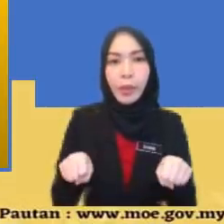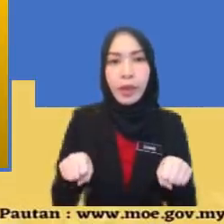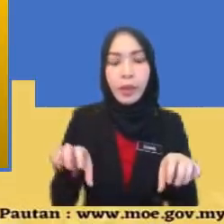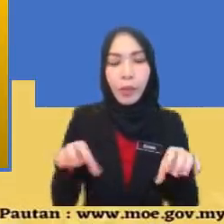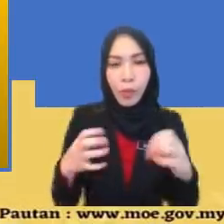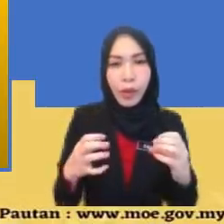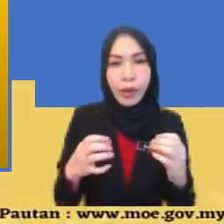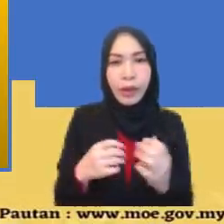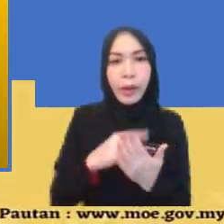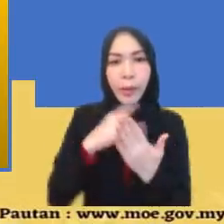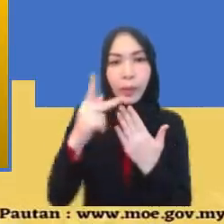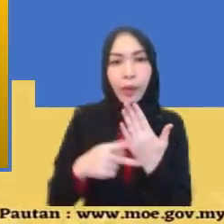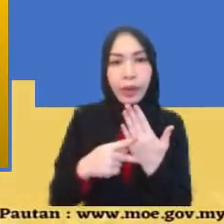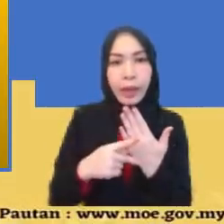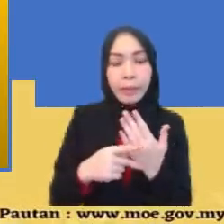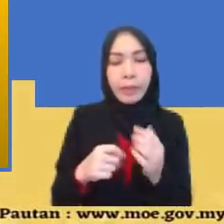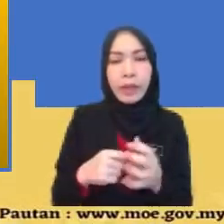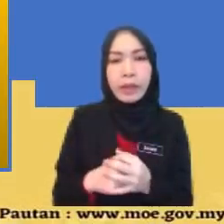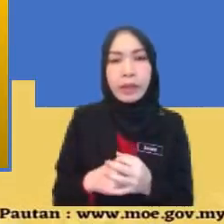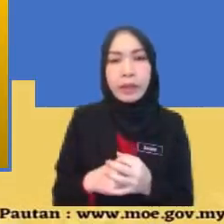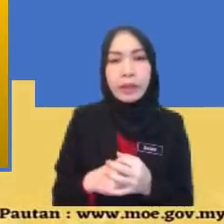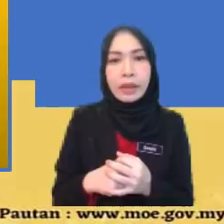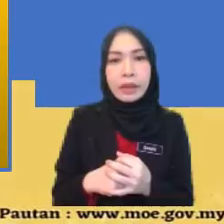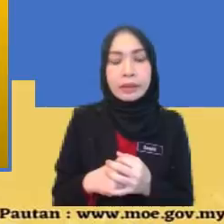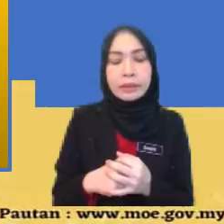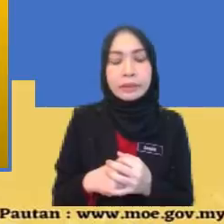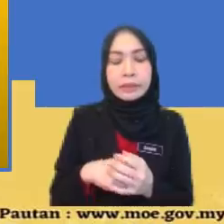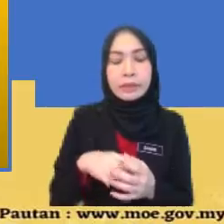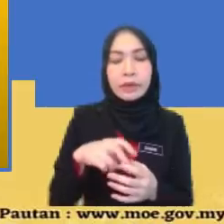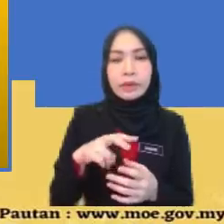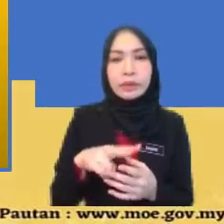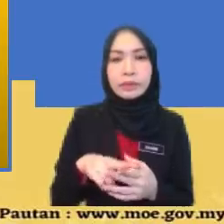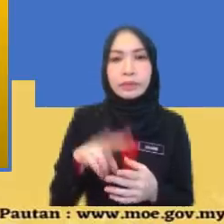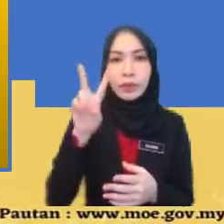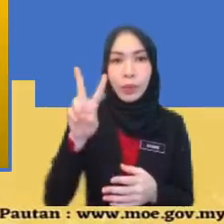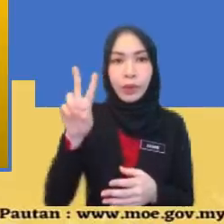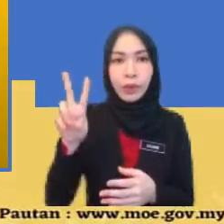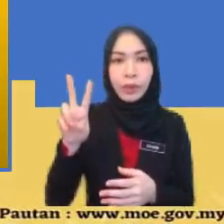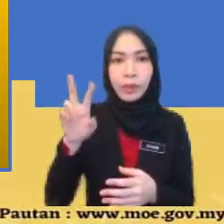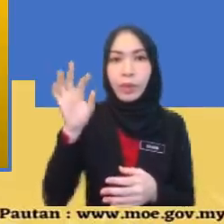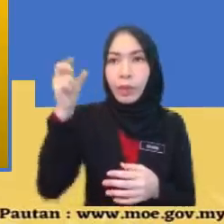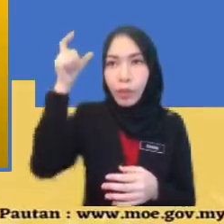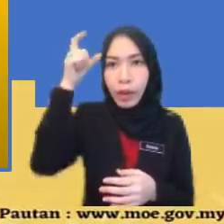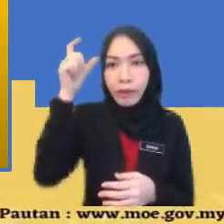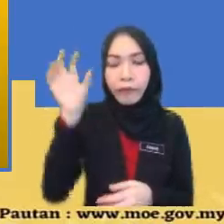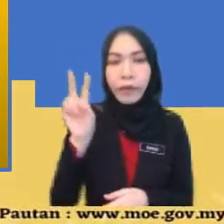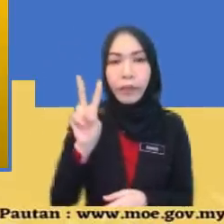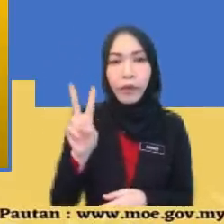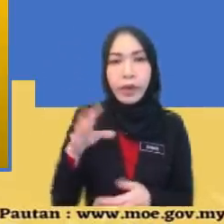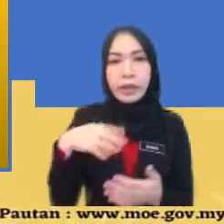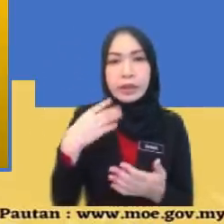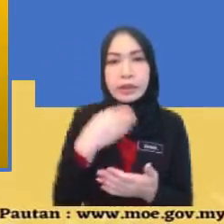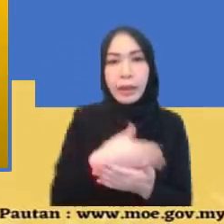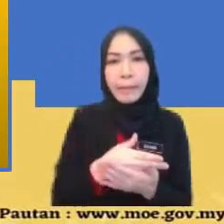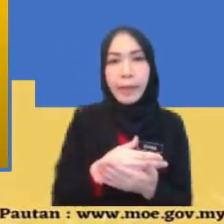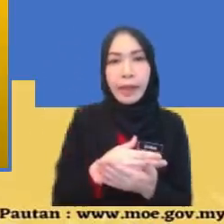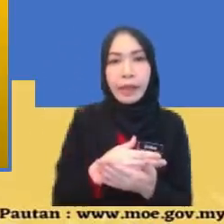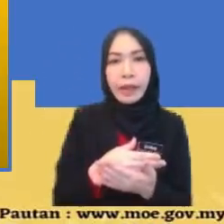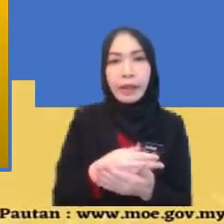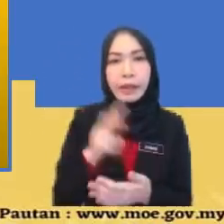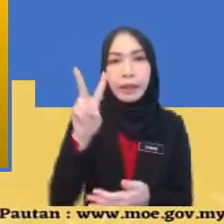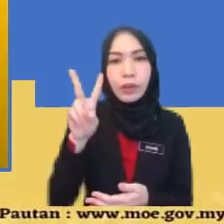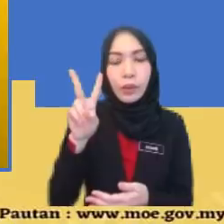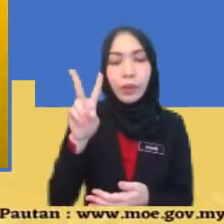2012 28 Feb 2002 bagi kumpulan murid pra sekolah dan